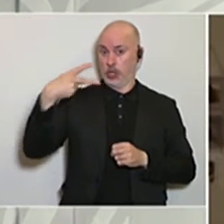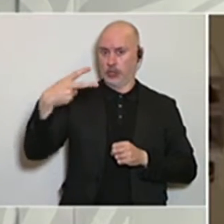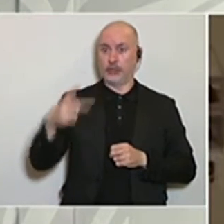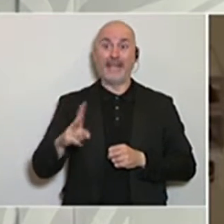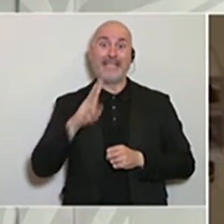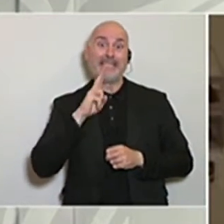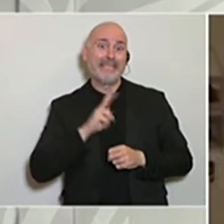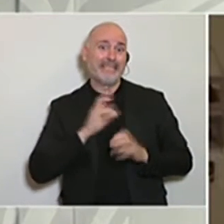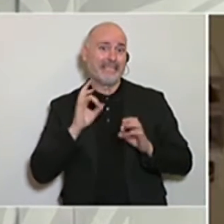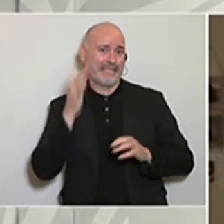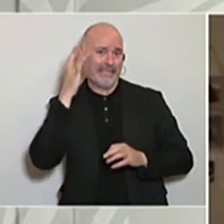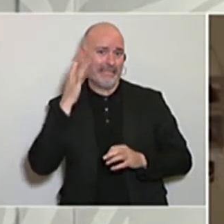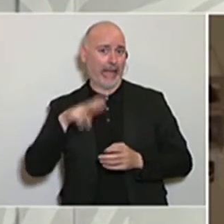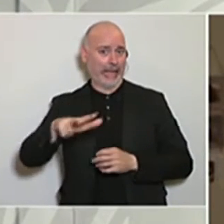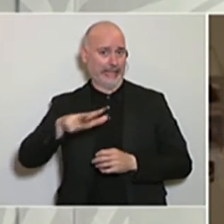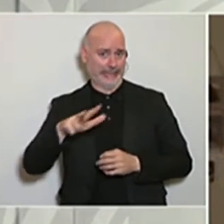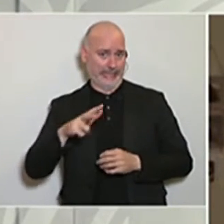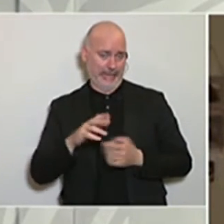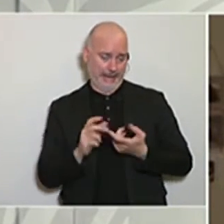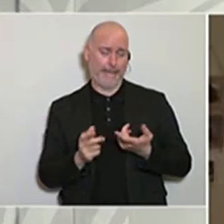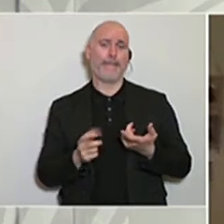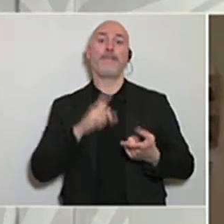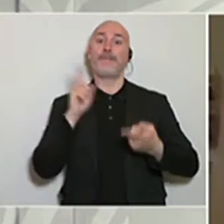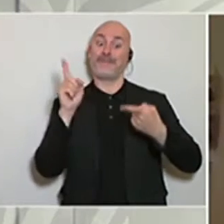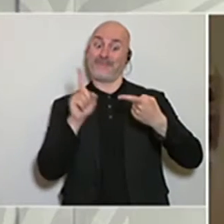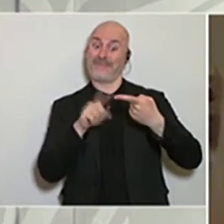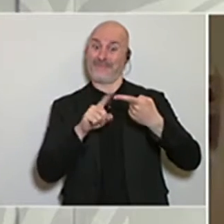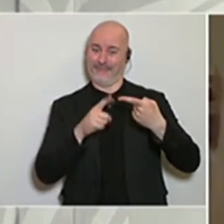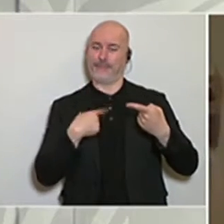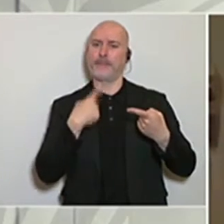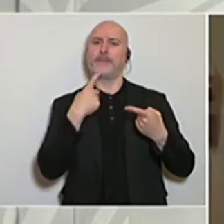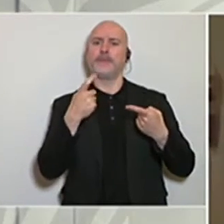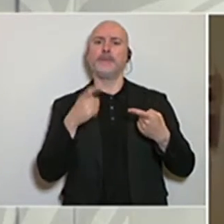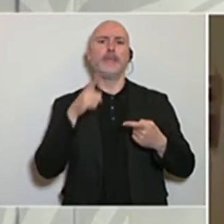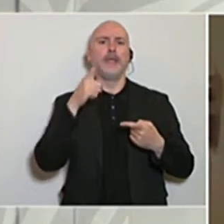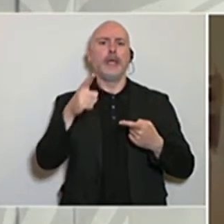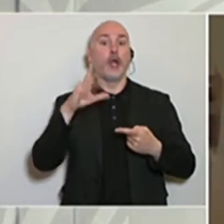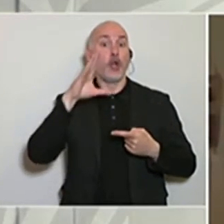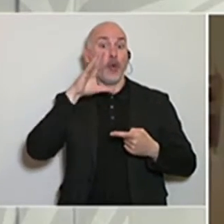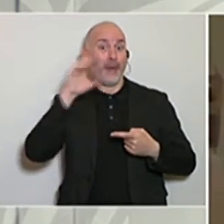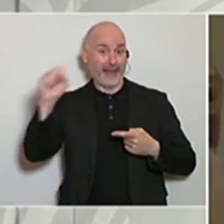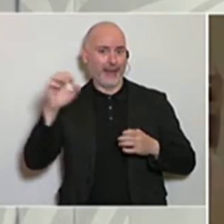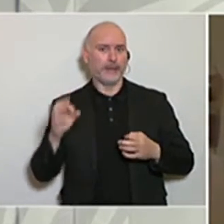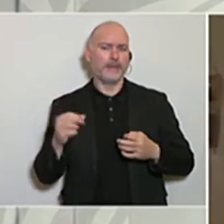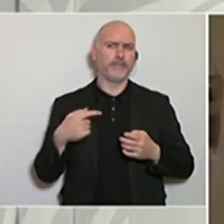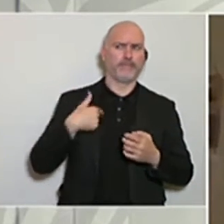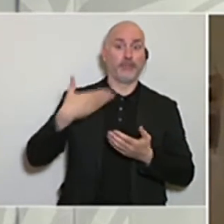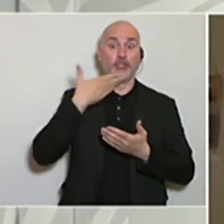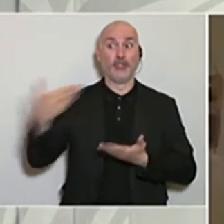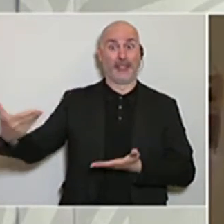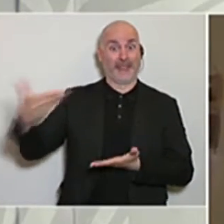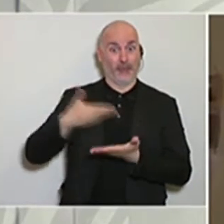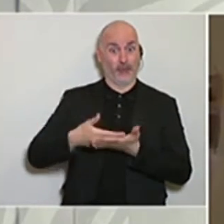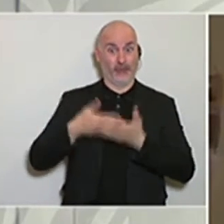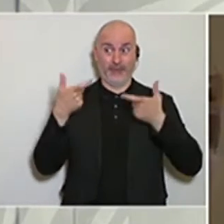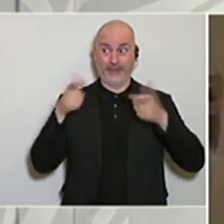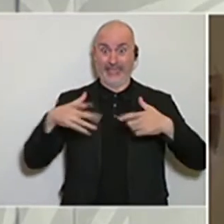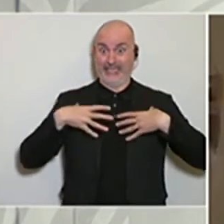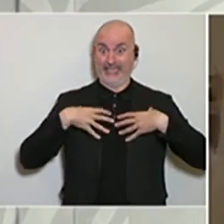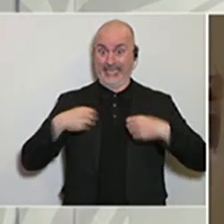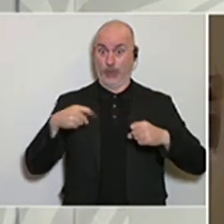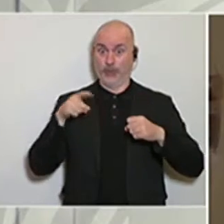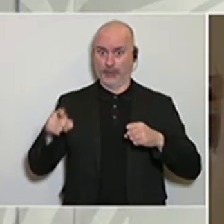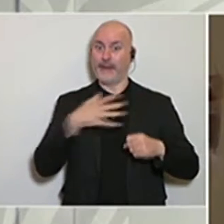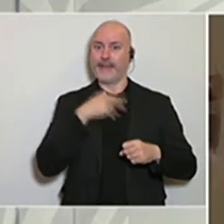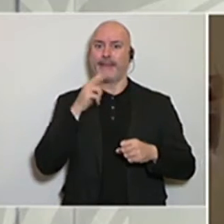demano respostes en castellà, sisplau. La primera és, ¿cómo valora el govern la solicitud del Departamento de Salud de unificar